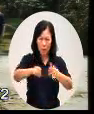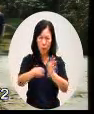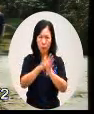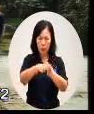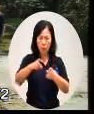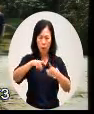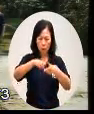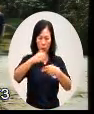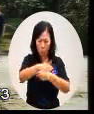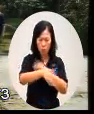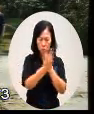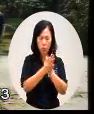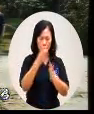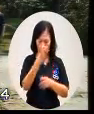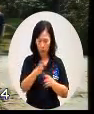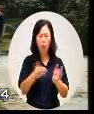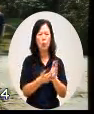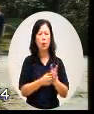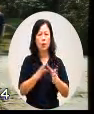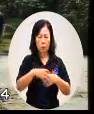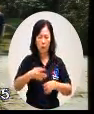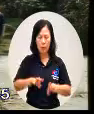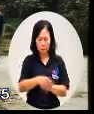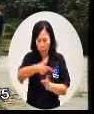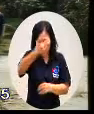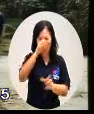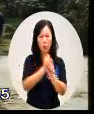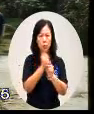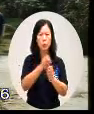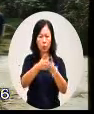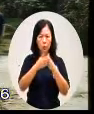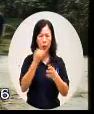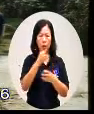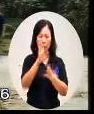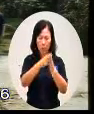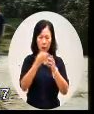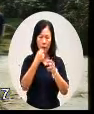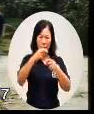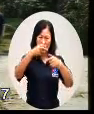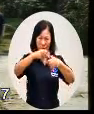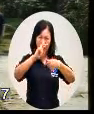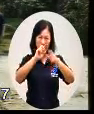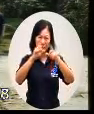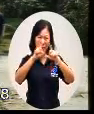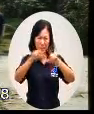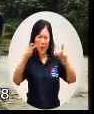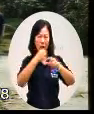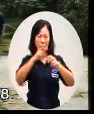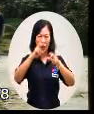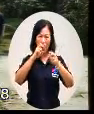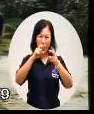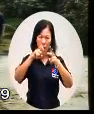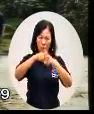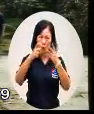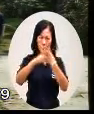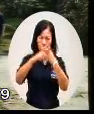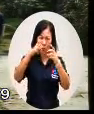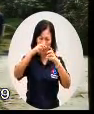程，这都看过了，该给它开通，那都只有两三米，在人大工业区里面很可怜，很可怜